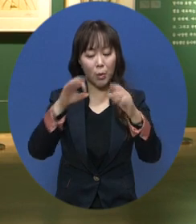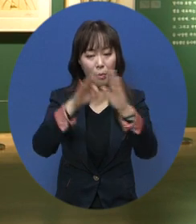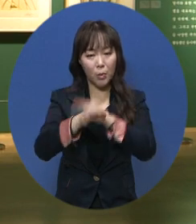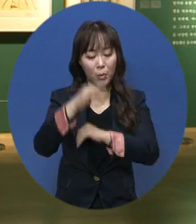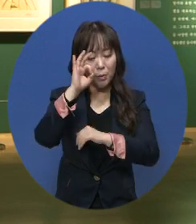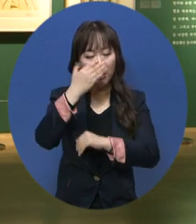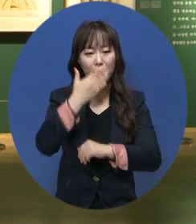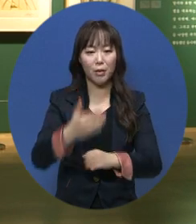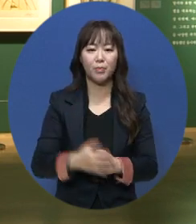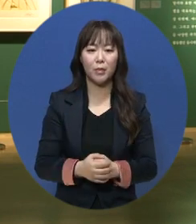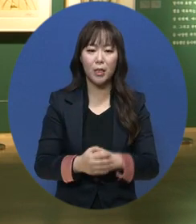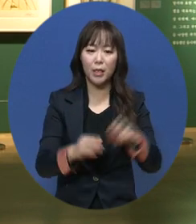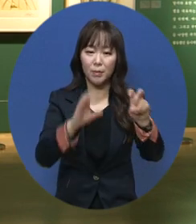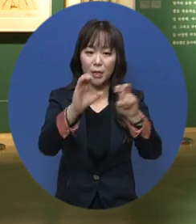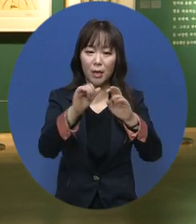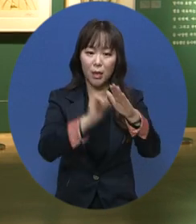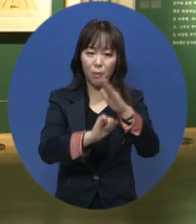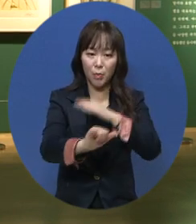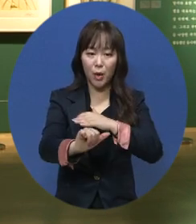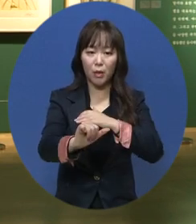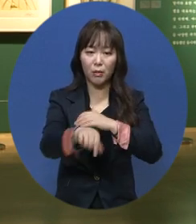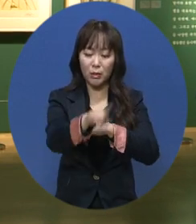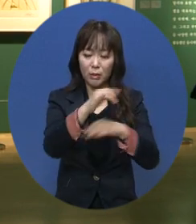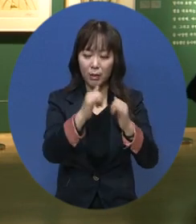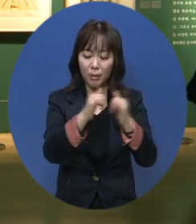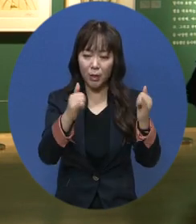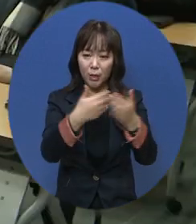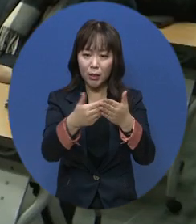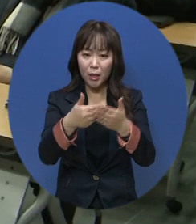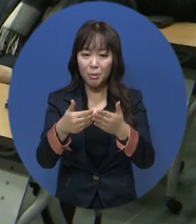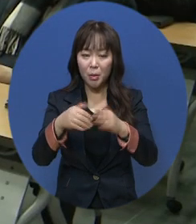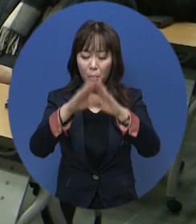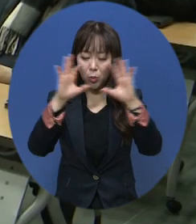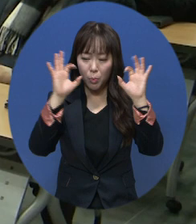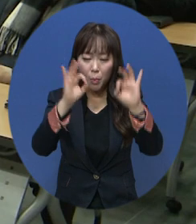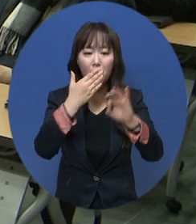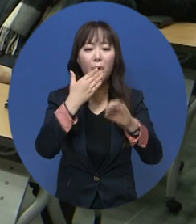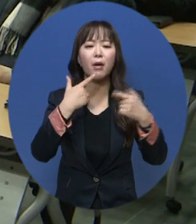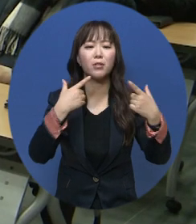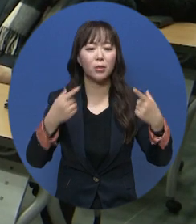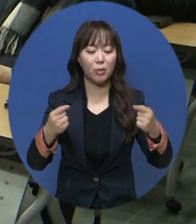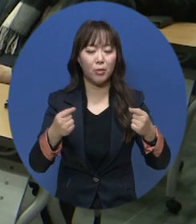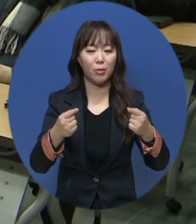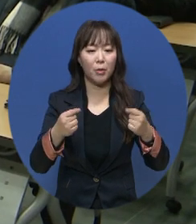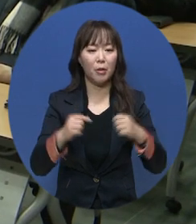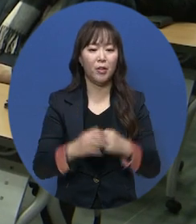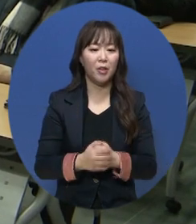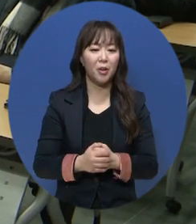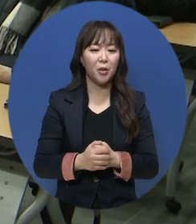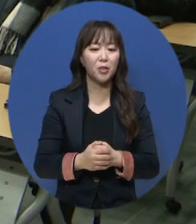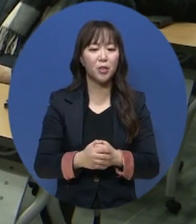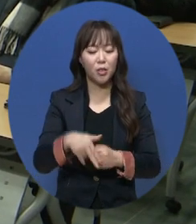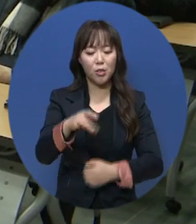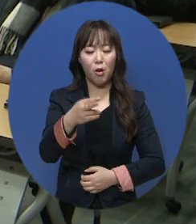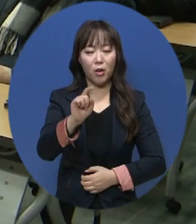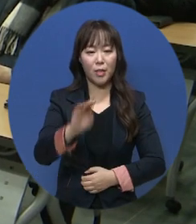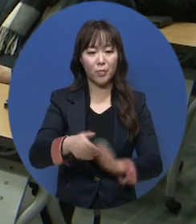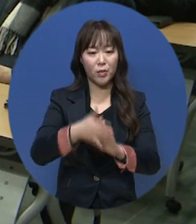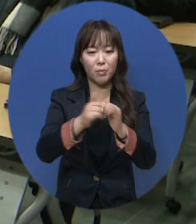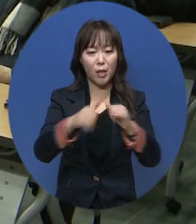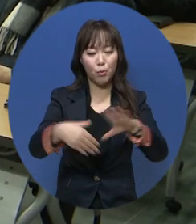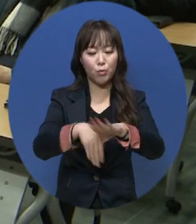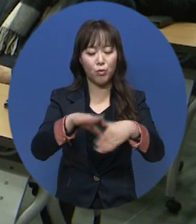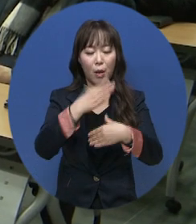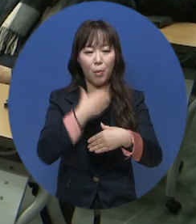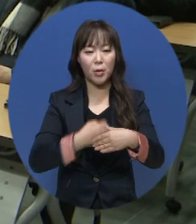있습니다. 20세기를 대표하는 거장들의 작품을 한자리에서 만날 수 있는 이번 전시를 통해 정읍 시민들의 문화